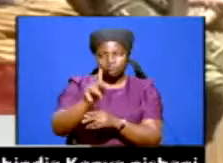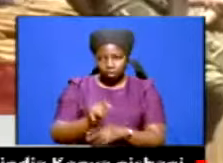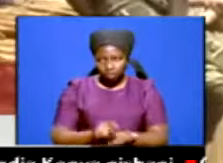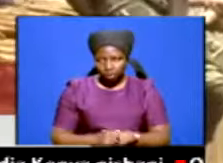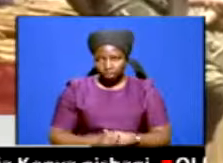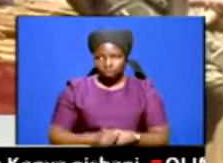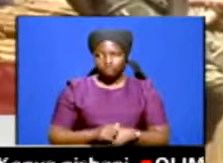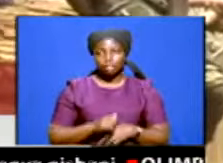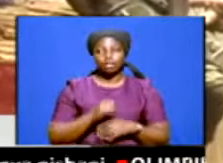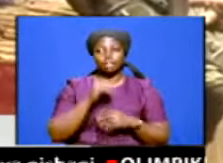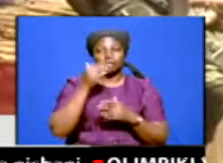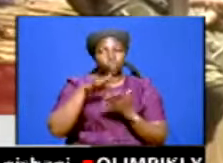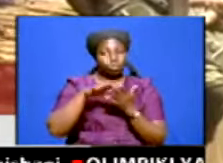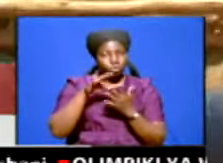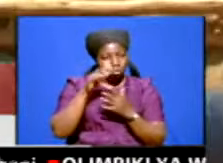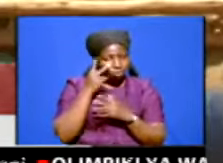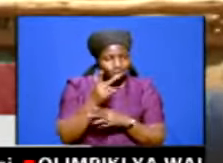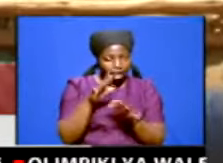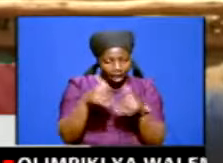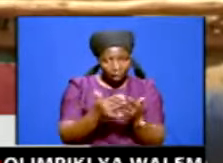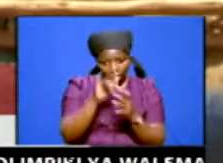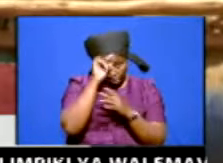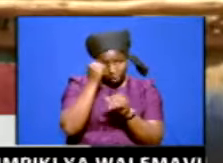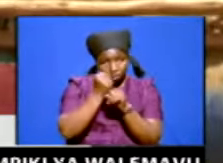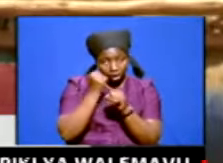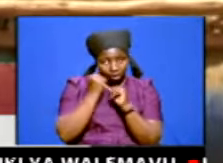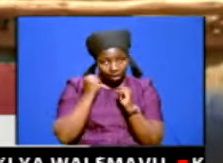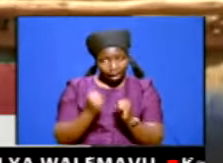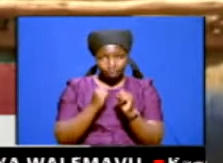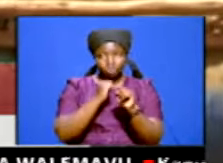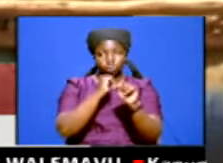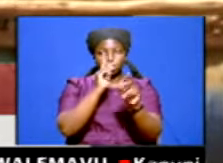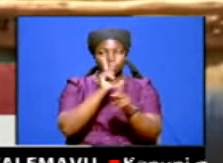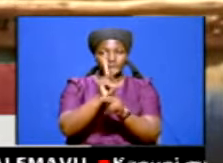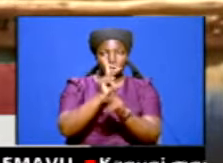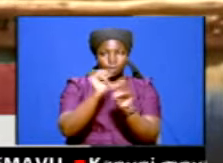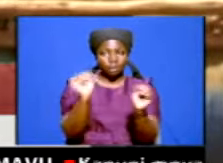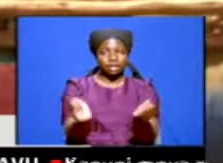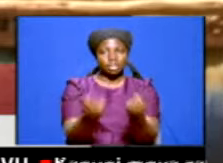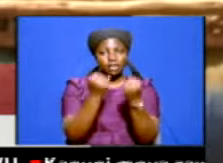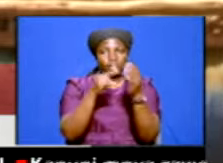serikali inajibidisha kudumisha usalama katika vituo.